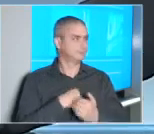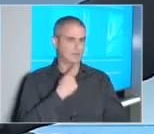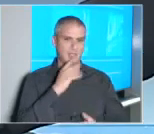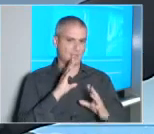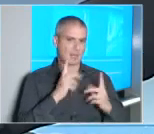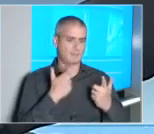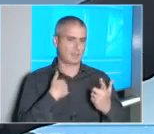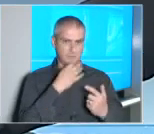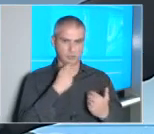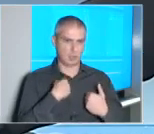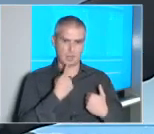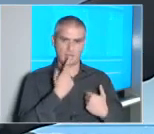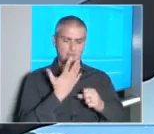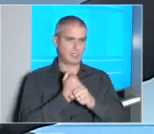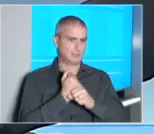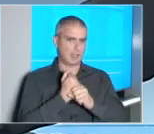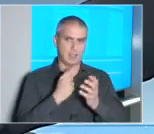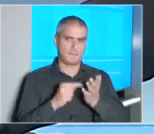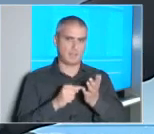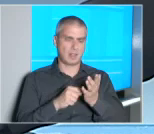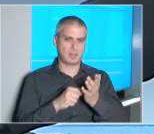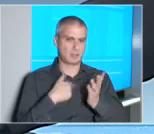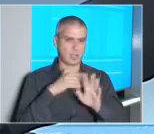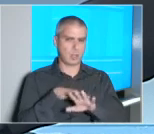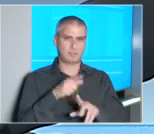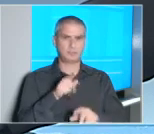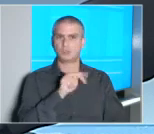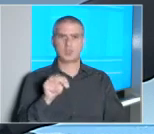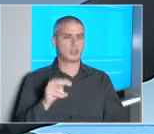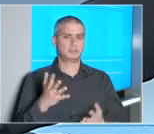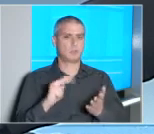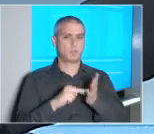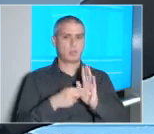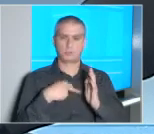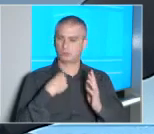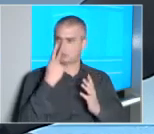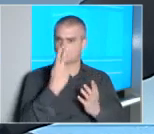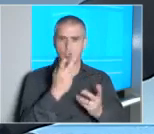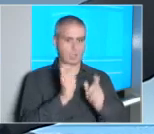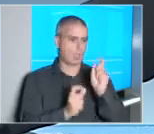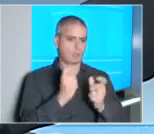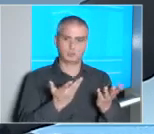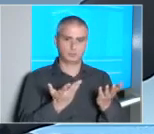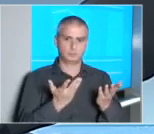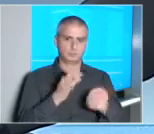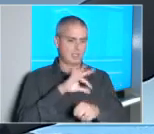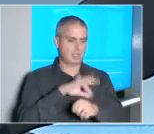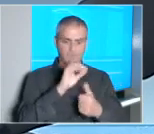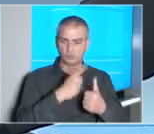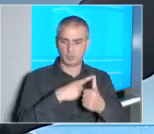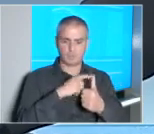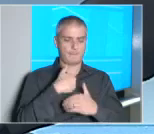לכם למה אני מרשה לעצמי לומר בהצלחה, מכיוון שאני לא מרגיש שזה נושא פוליטי כשאני רואה מול העיניים אנשים שהרפואה